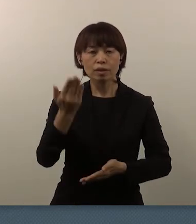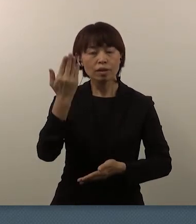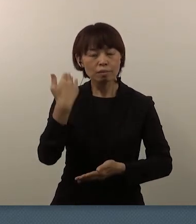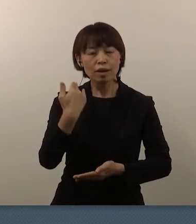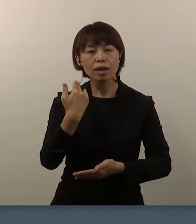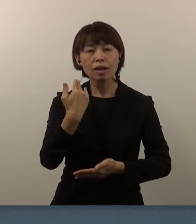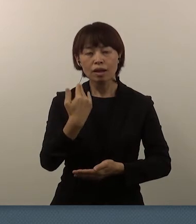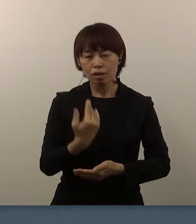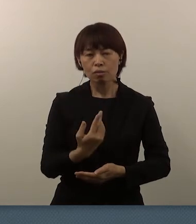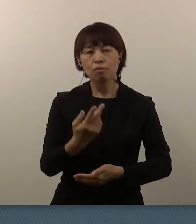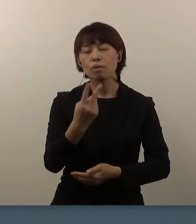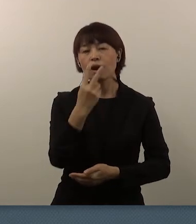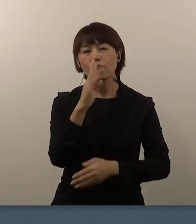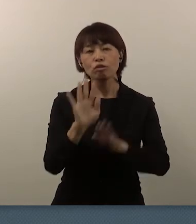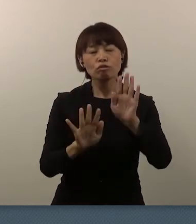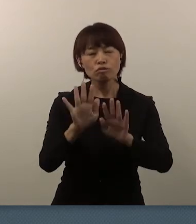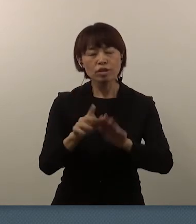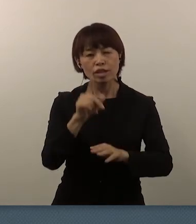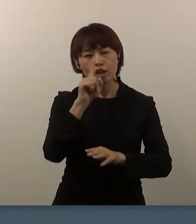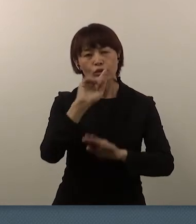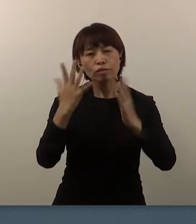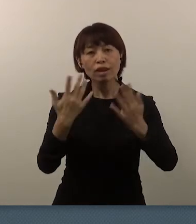ったってことですから、その今までその、